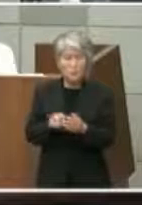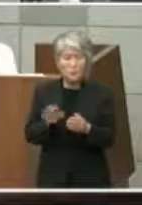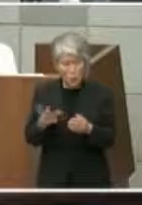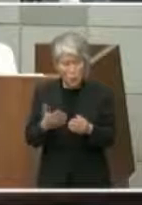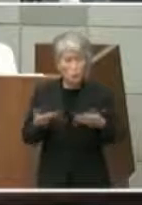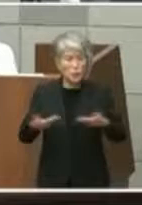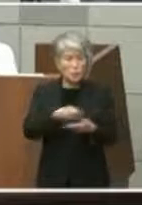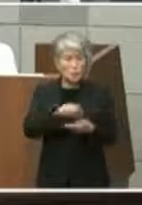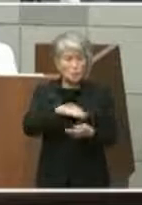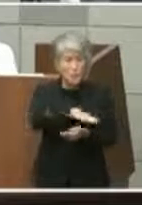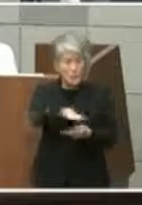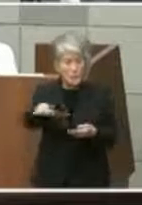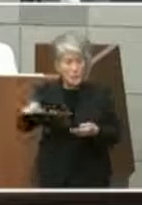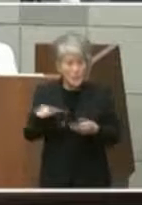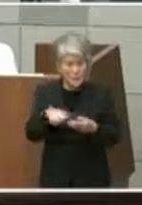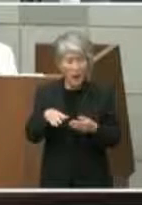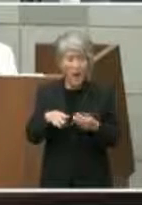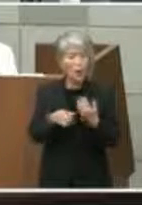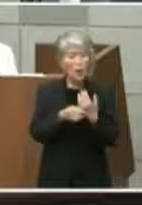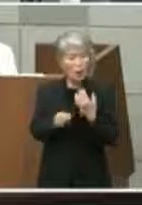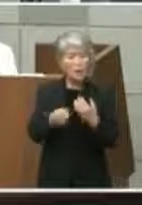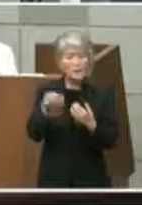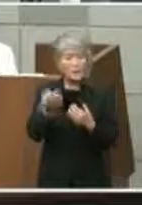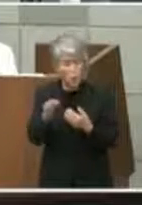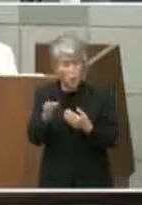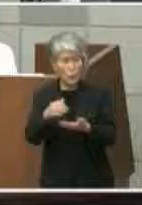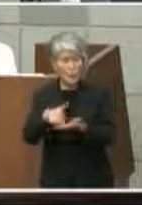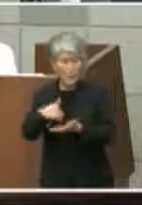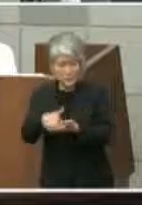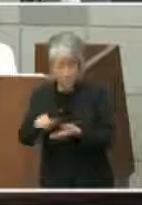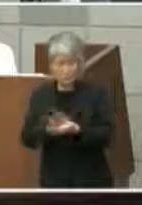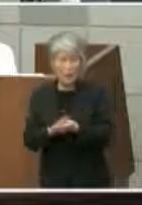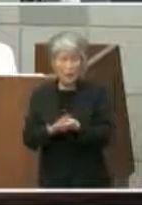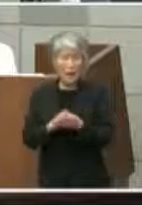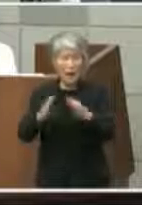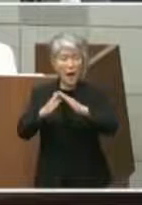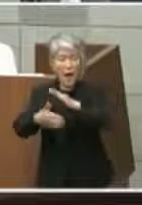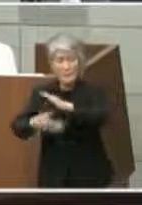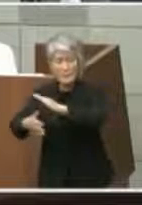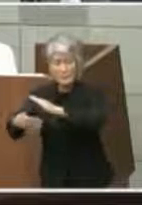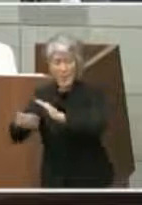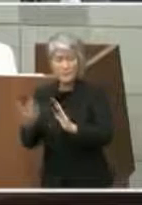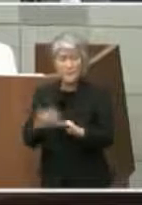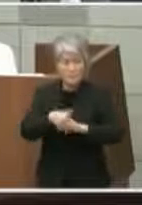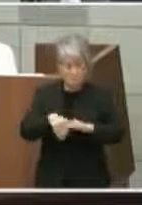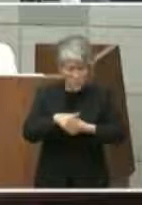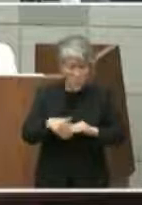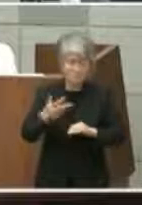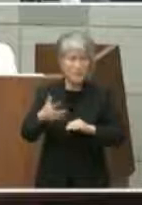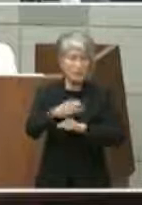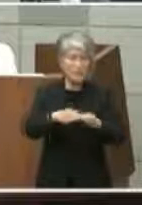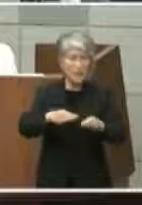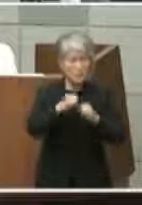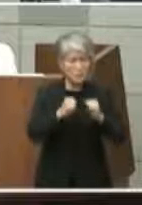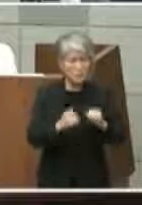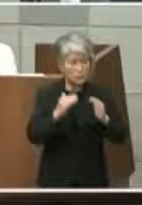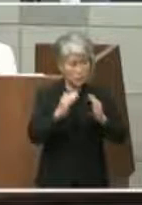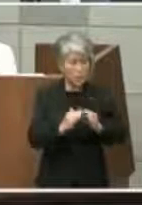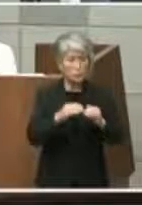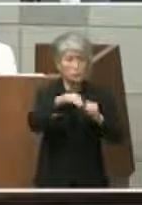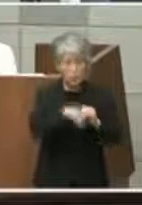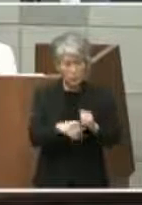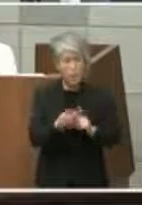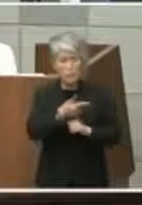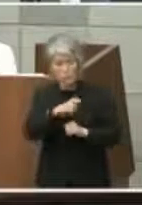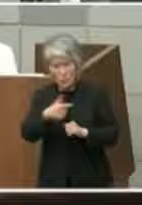ますやん、保険料の計算、空き家対策、市営住宅の家賃決めるのも市